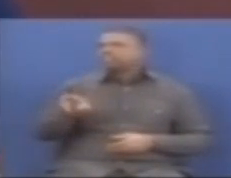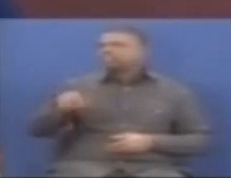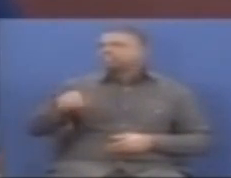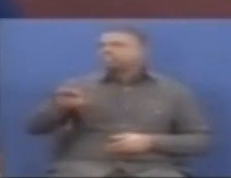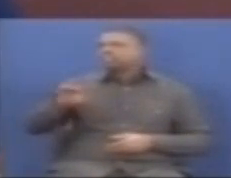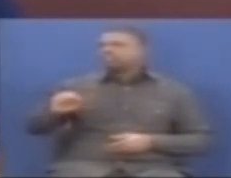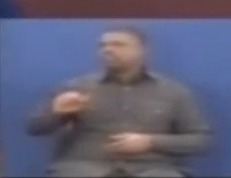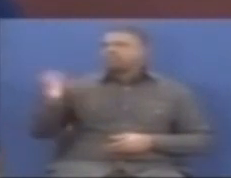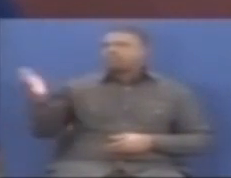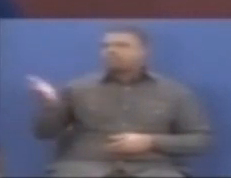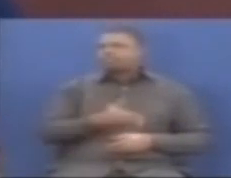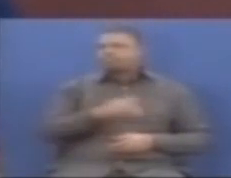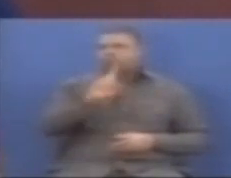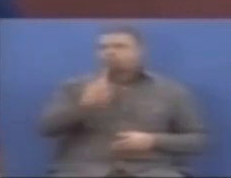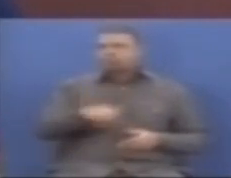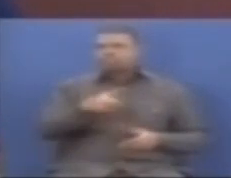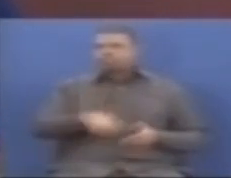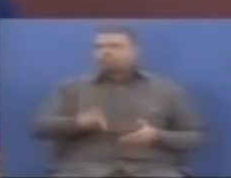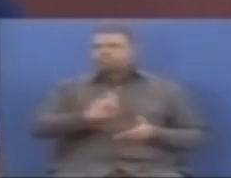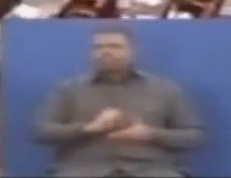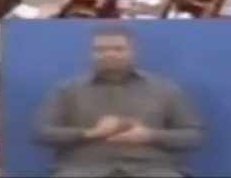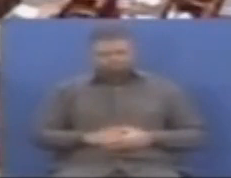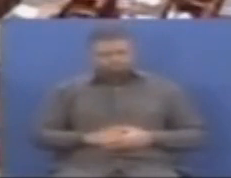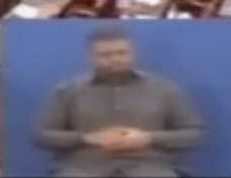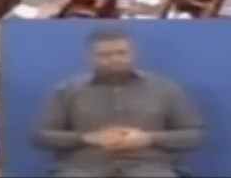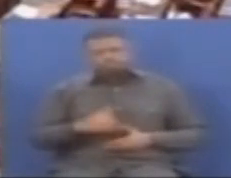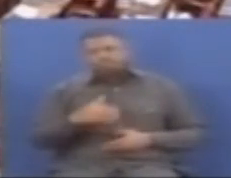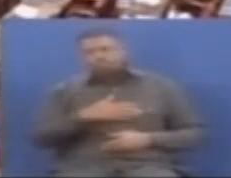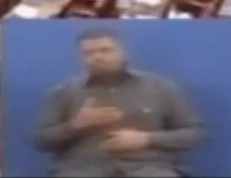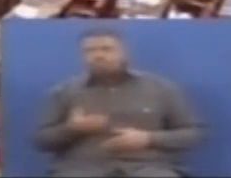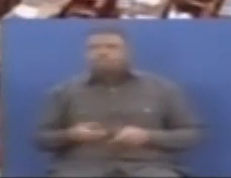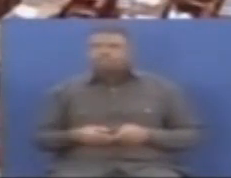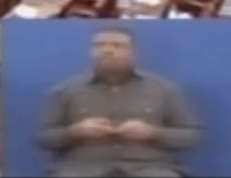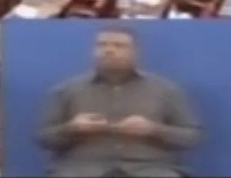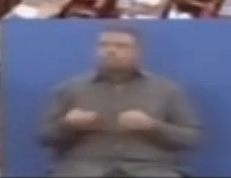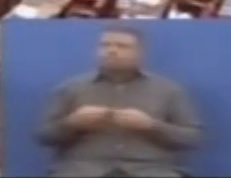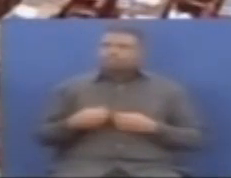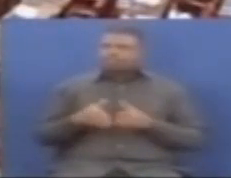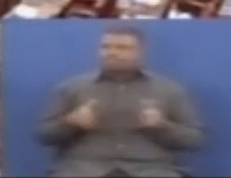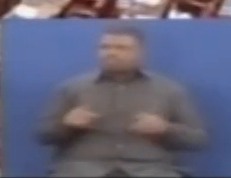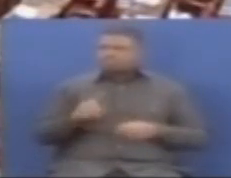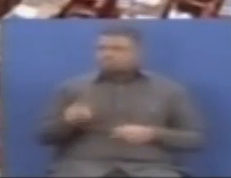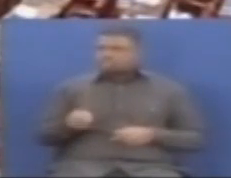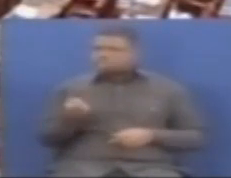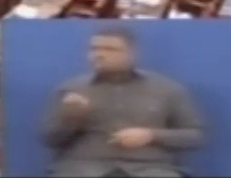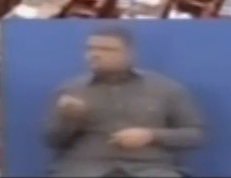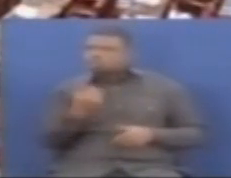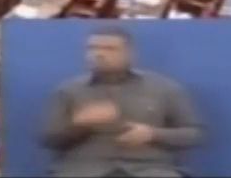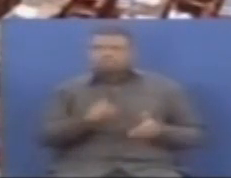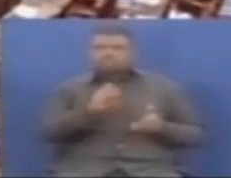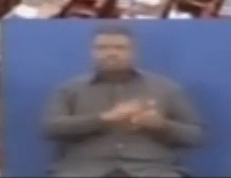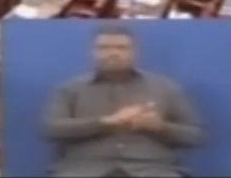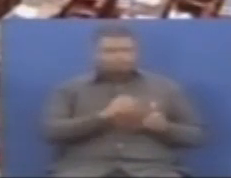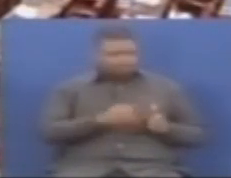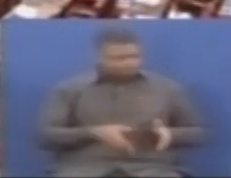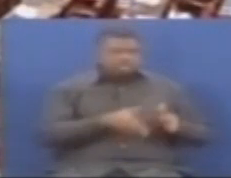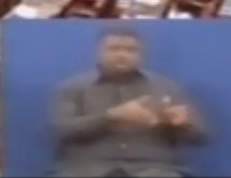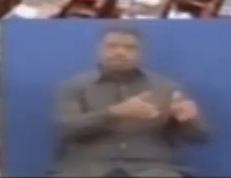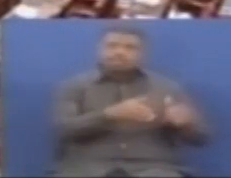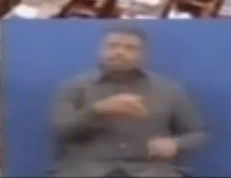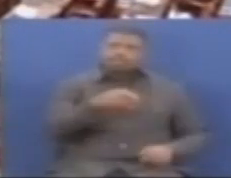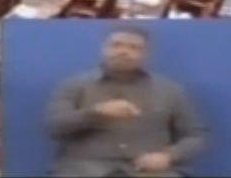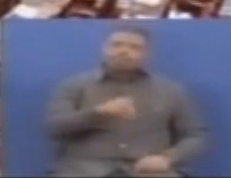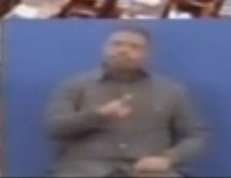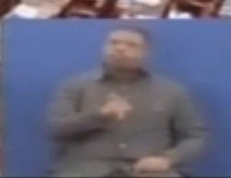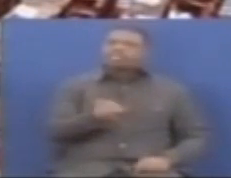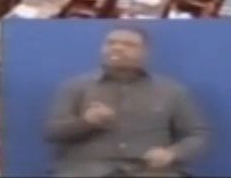makuu, kwa maana ya kujadili barabara hii muhimu. Vuta subira mheshimiwa mbunge, na nitakupa feedback kwamba haya makubaliano yatakuwa ya mwisho kuhakikisha kwamba